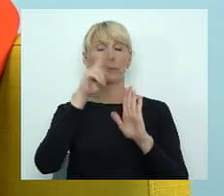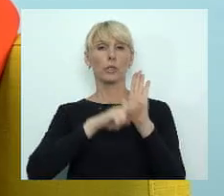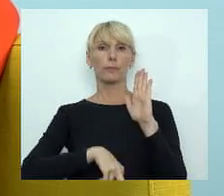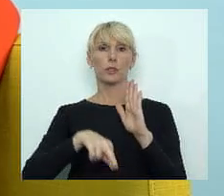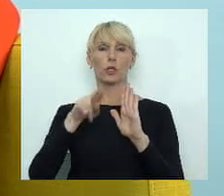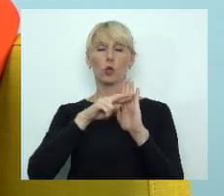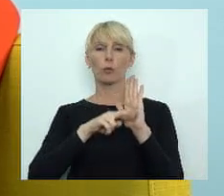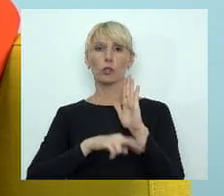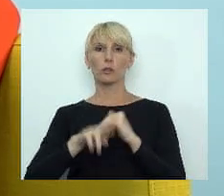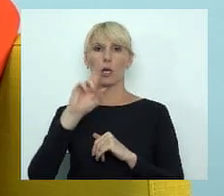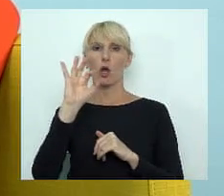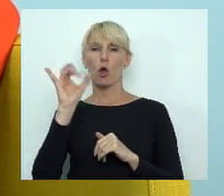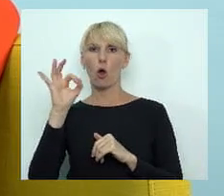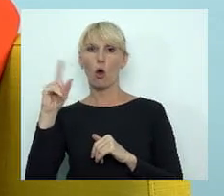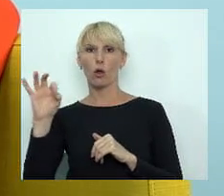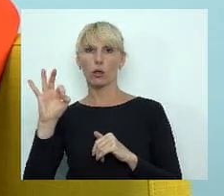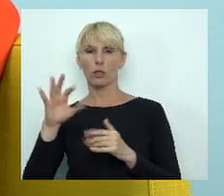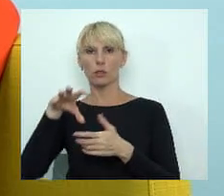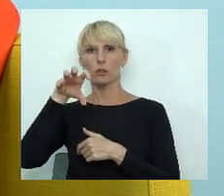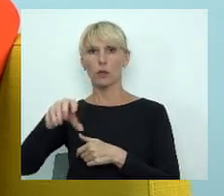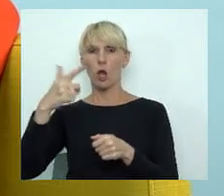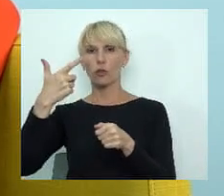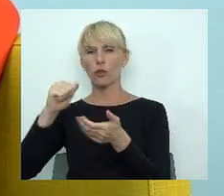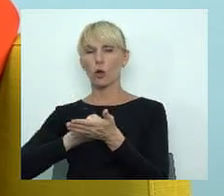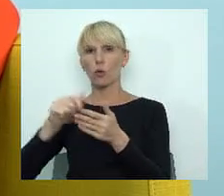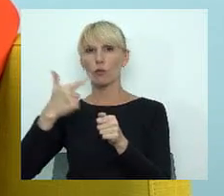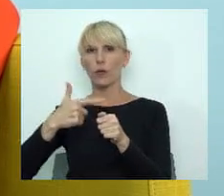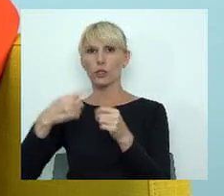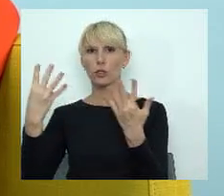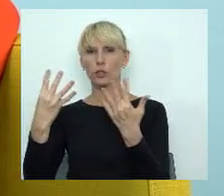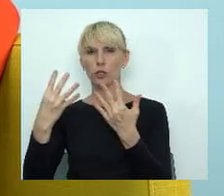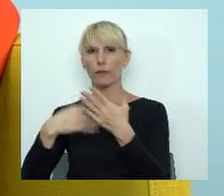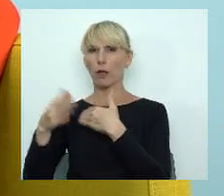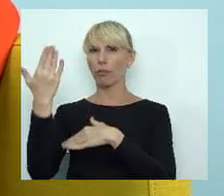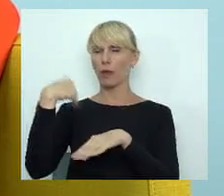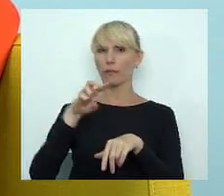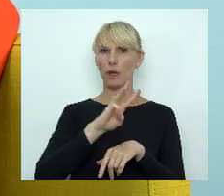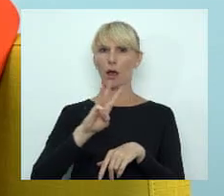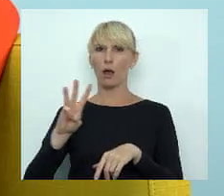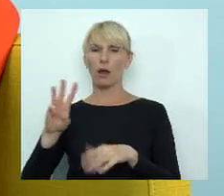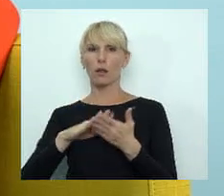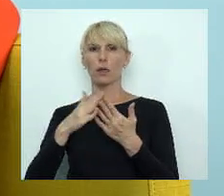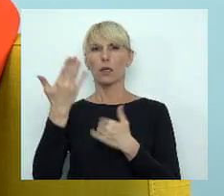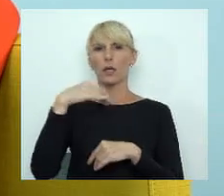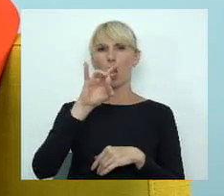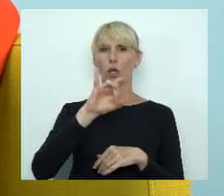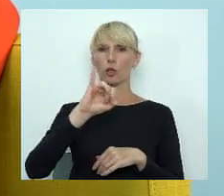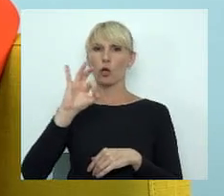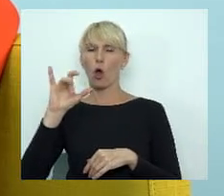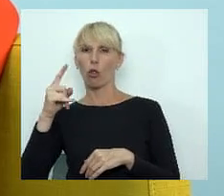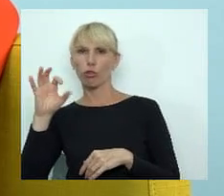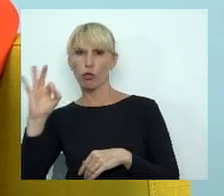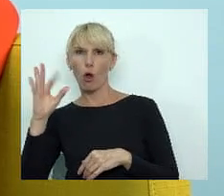i wytyczne grupy roboczej artykułu 29, znów dostępne kiedyś na stronie Generalnego Inspektora Ochrony Danych, ta strona